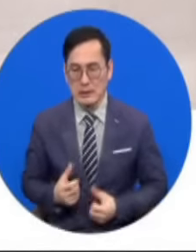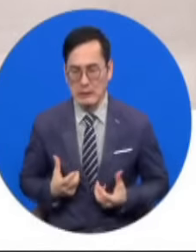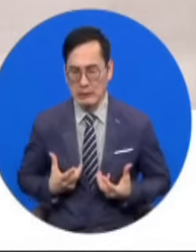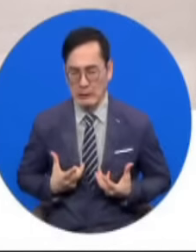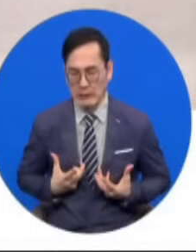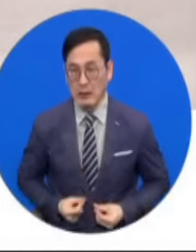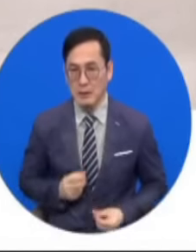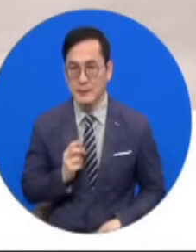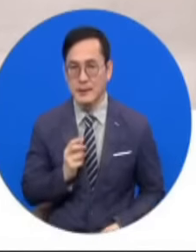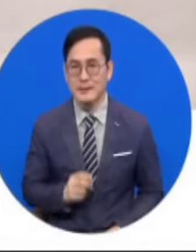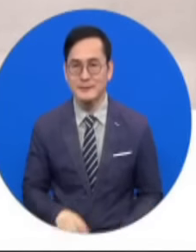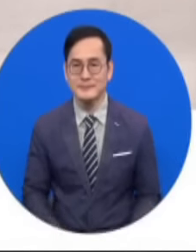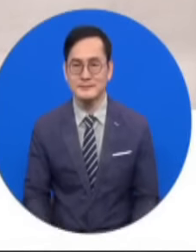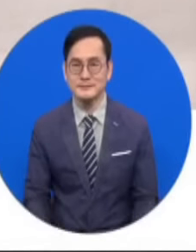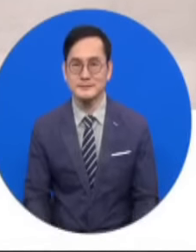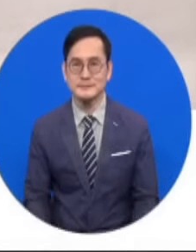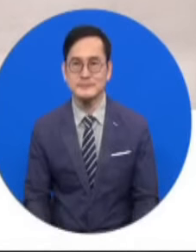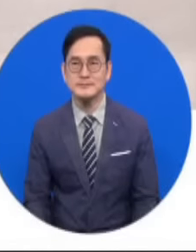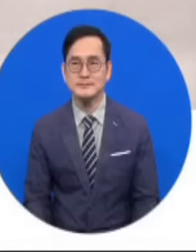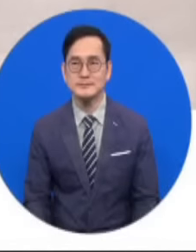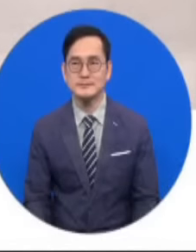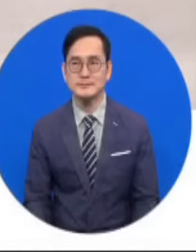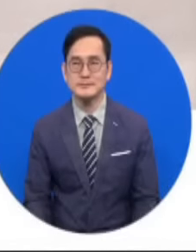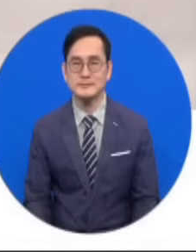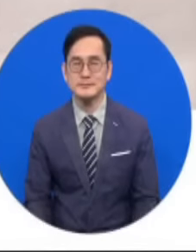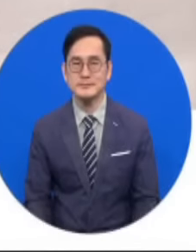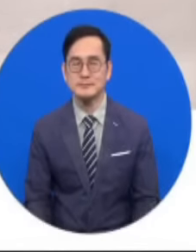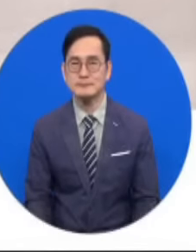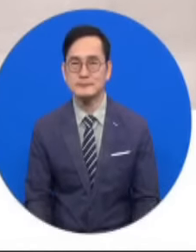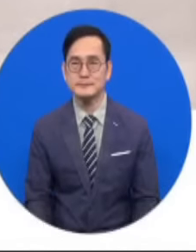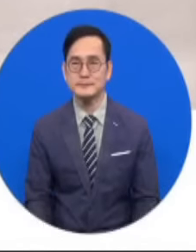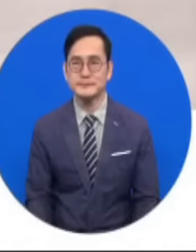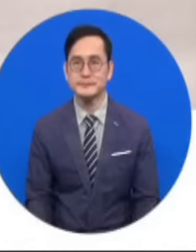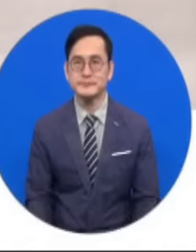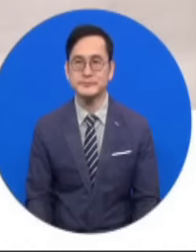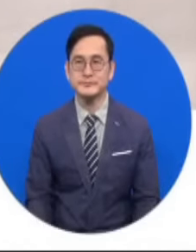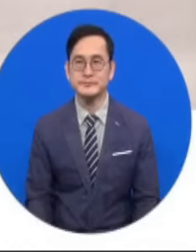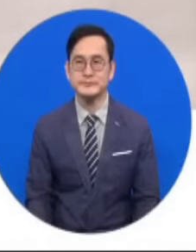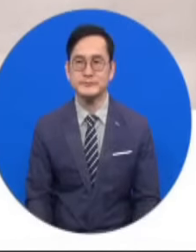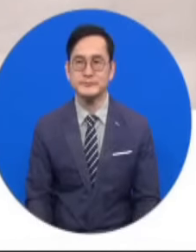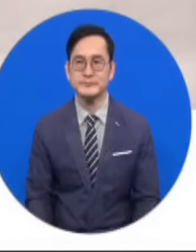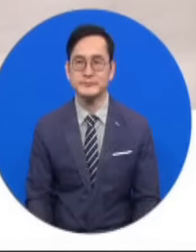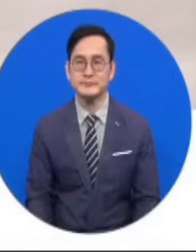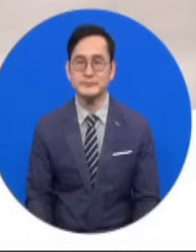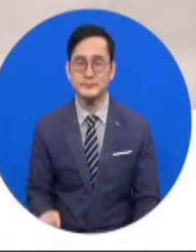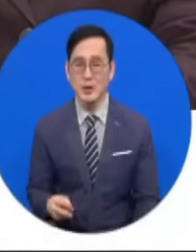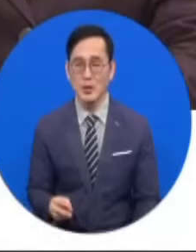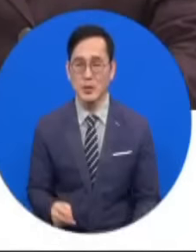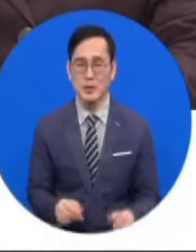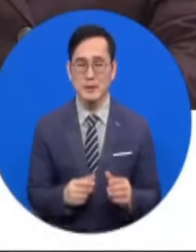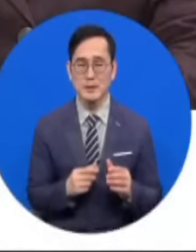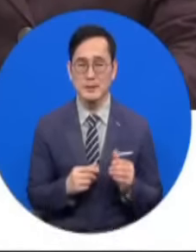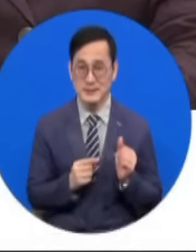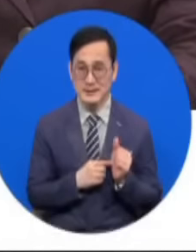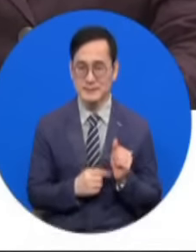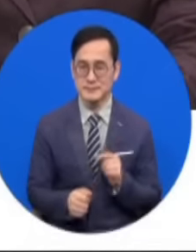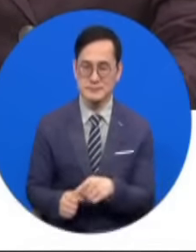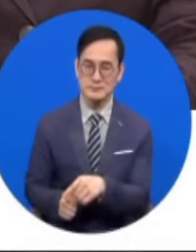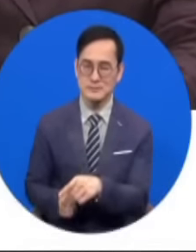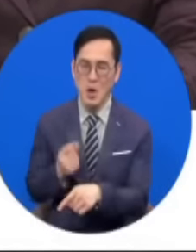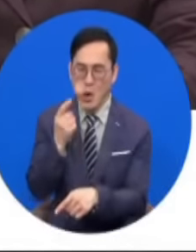요 그런데 이게 이렇게 이제 허위 진술 하게 한 또 그 조종한 김만배 씨의 역할 이런 것들이